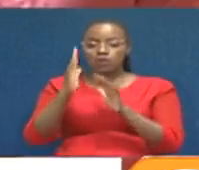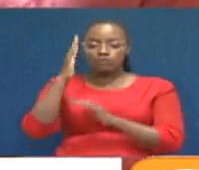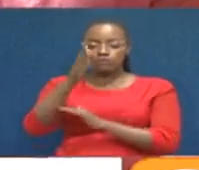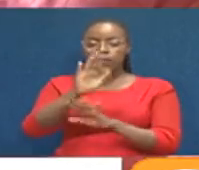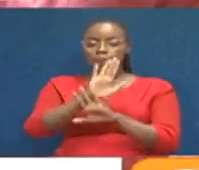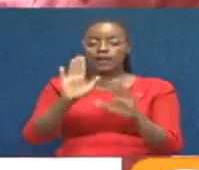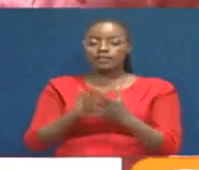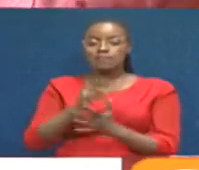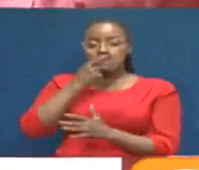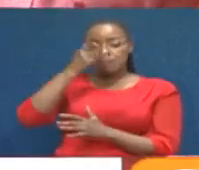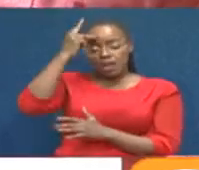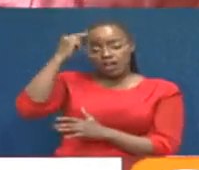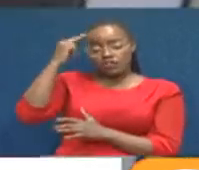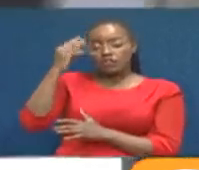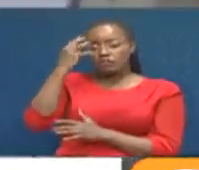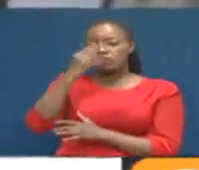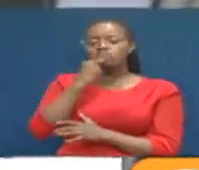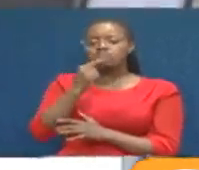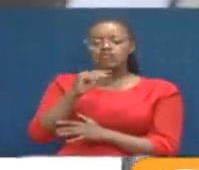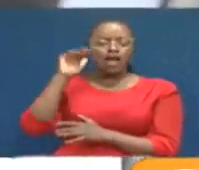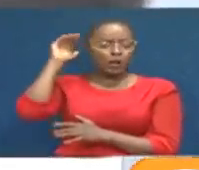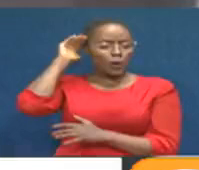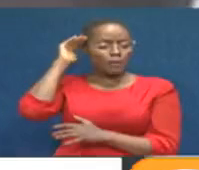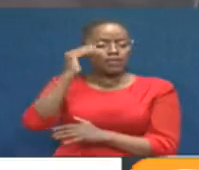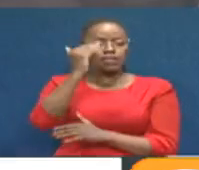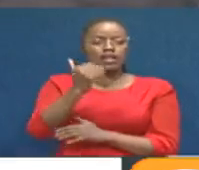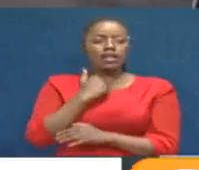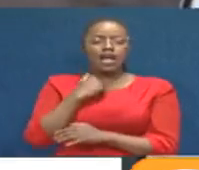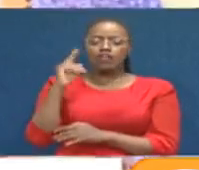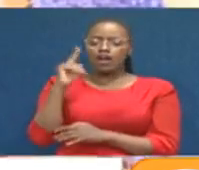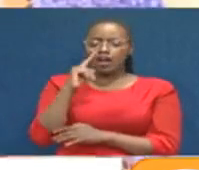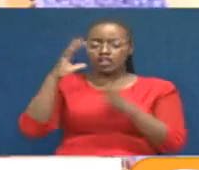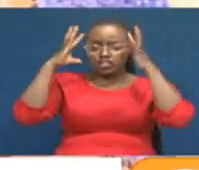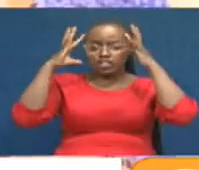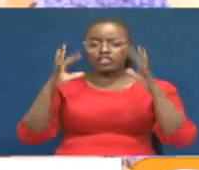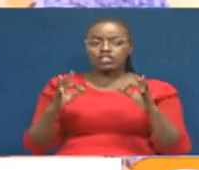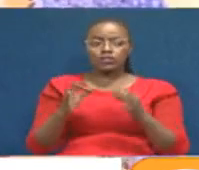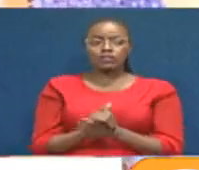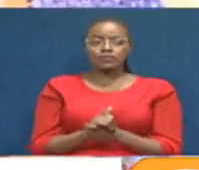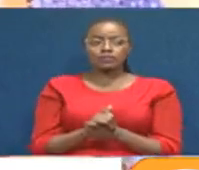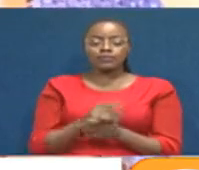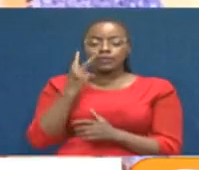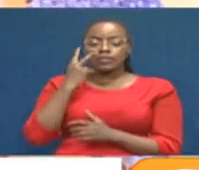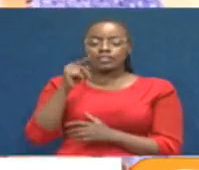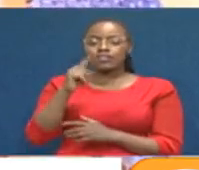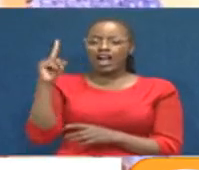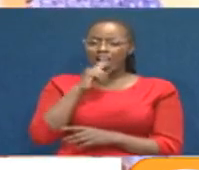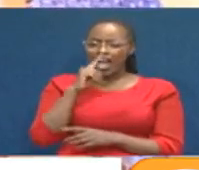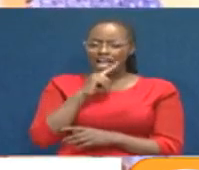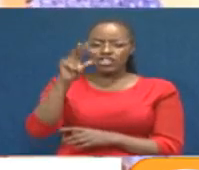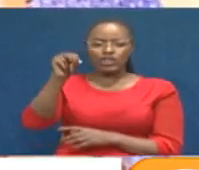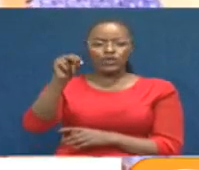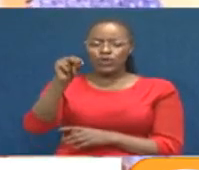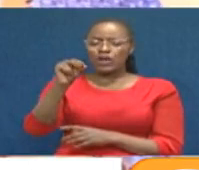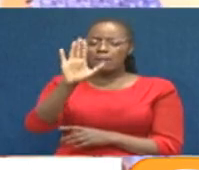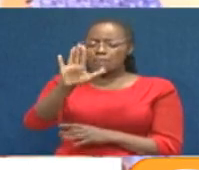way. Wazazi wa Karua akisema alikuwa mtoto mtiifu na mwenye msimamo dhabiti. Ta kumuona kama mkali, si mkali ni